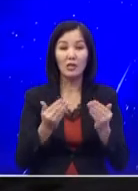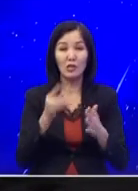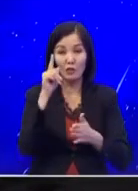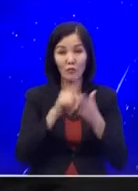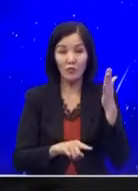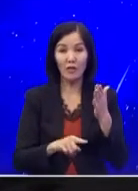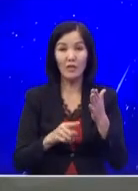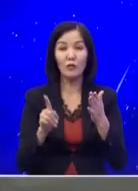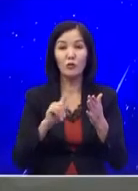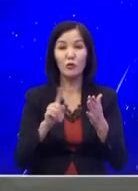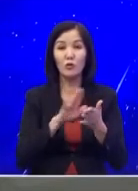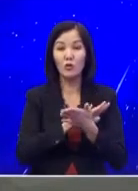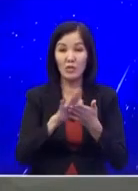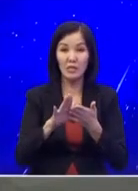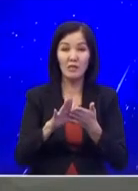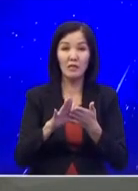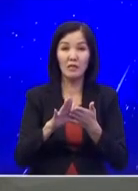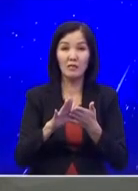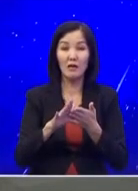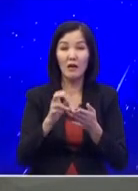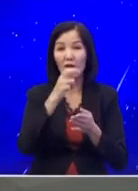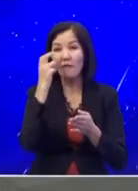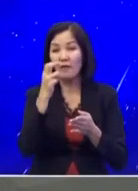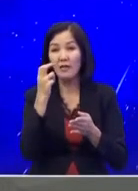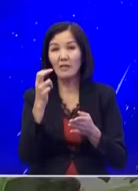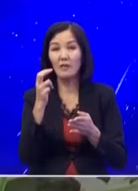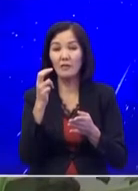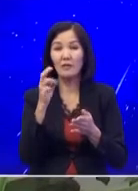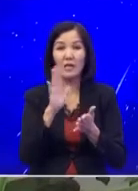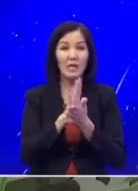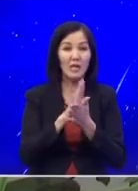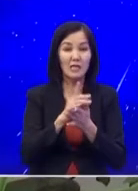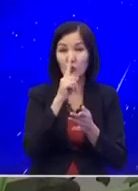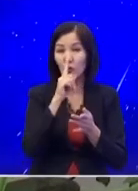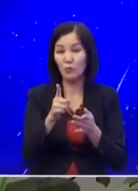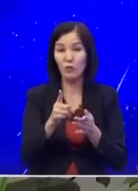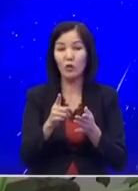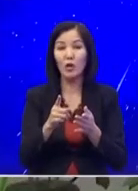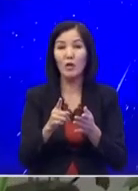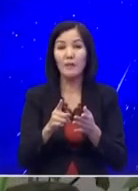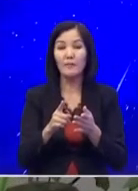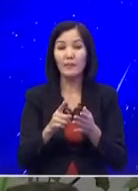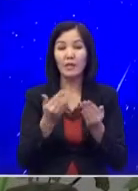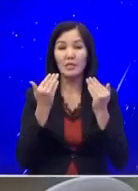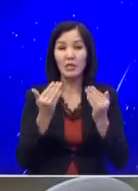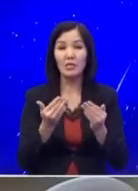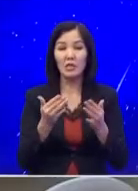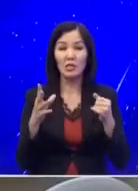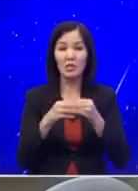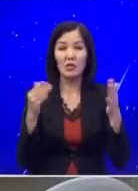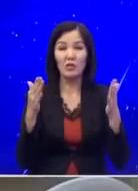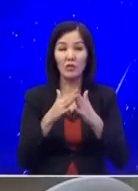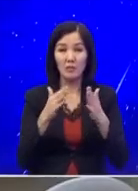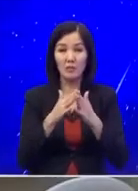с введением системы разведения флокулянтов эффективность очистки сточных вод увеличится в разы. А это избавит близстоящие жилые дома от